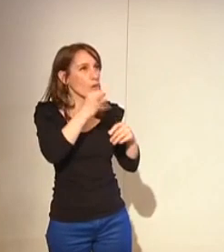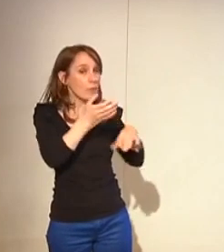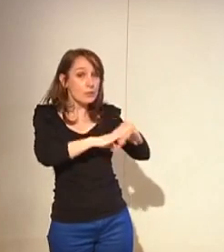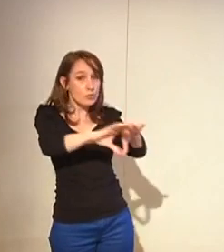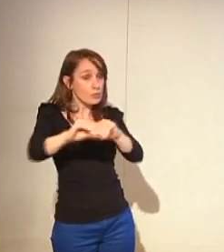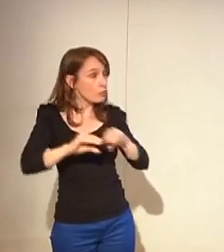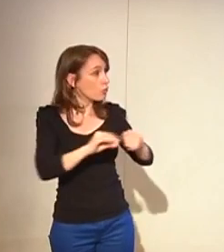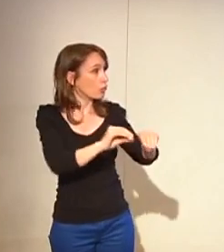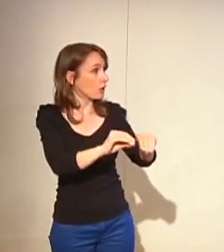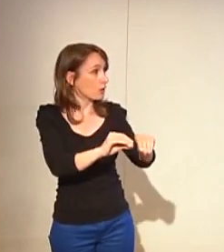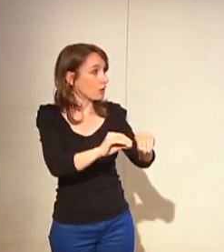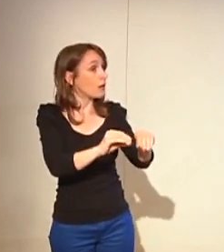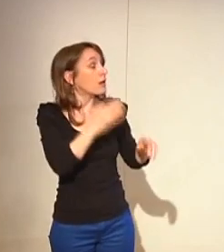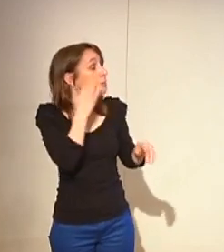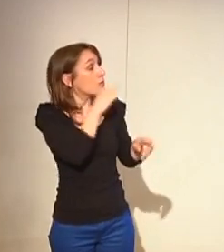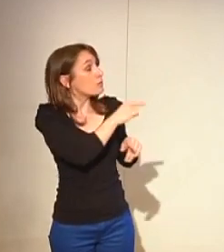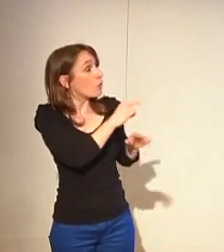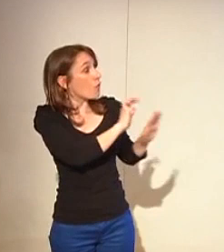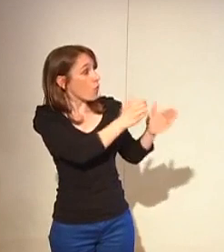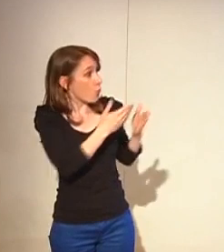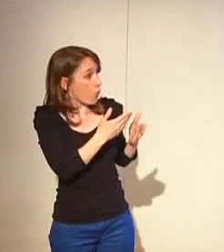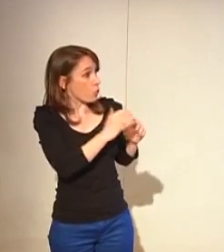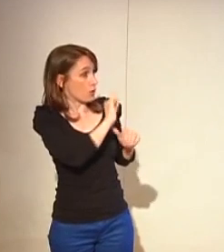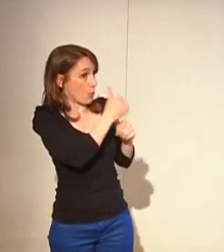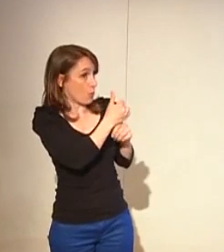répondiez oui à la deuxème nous voterons contre la